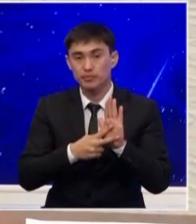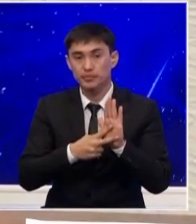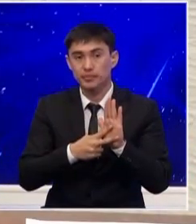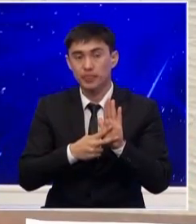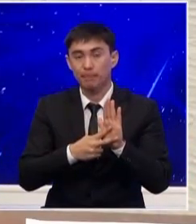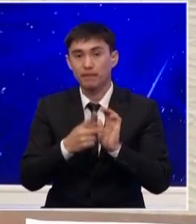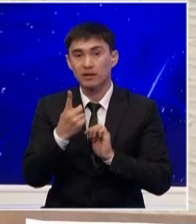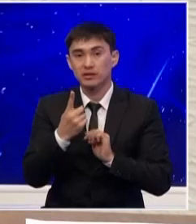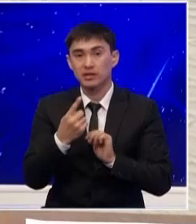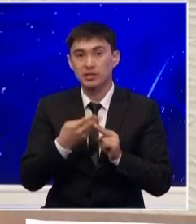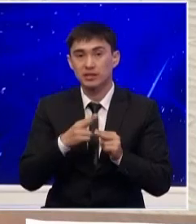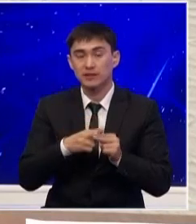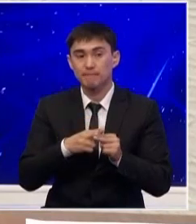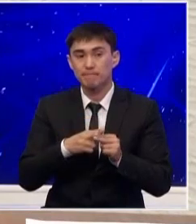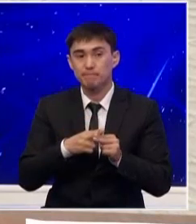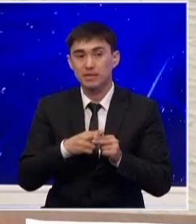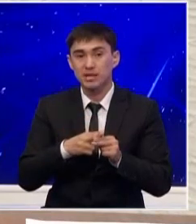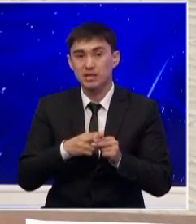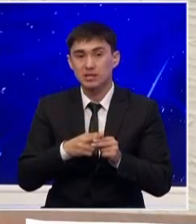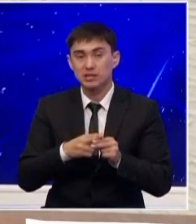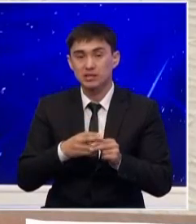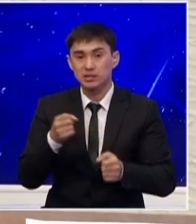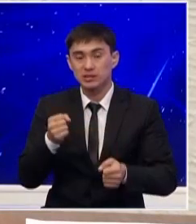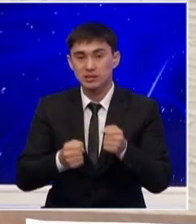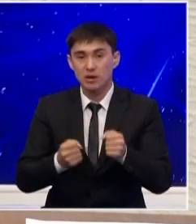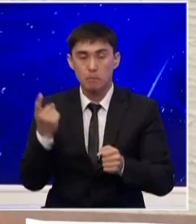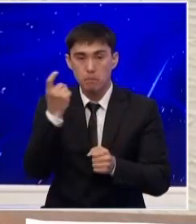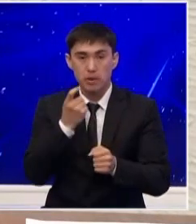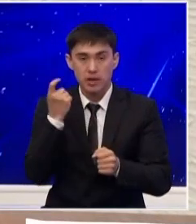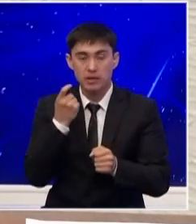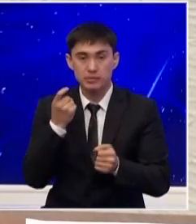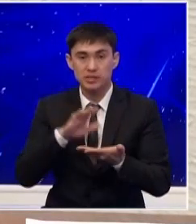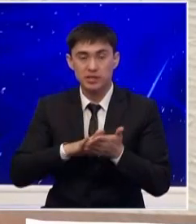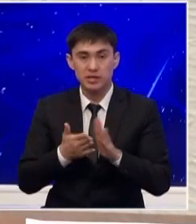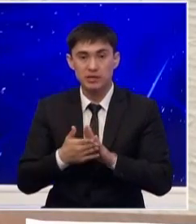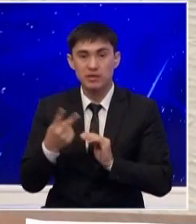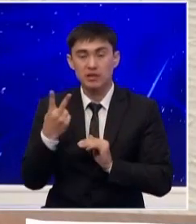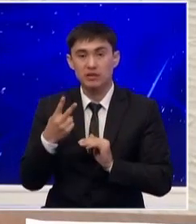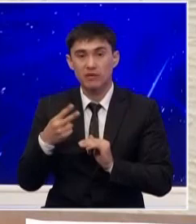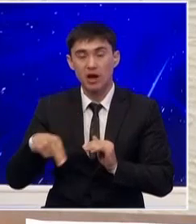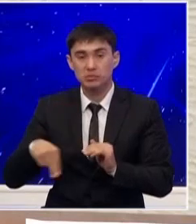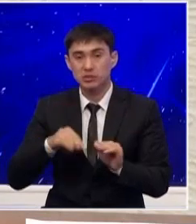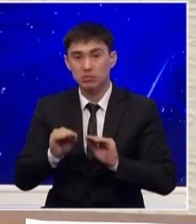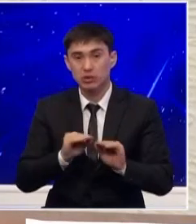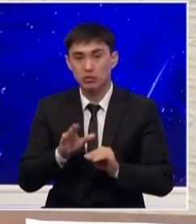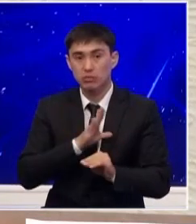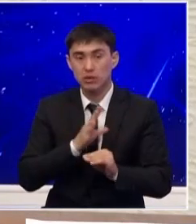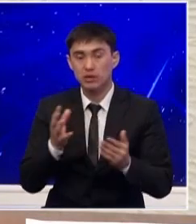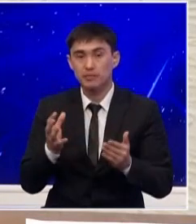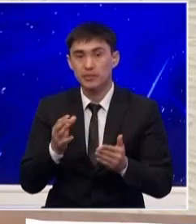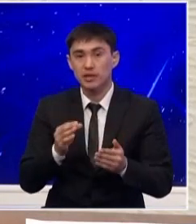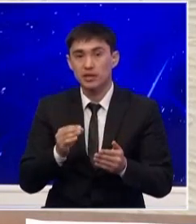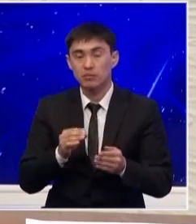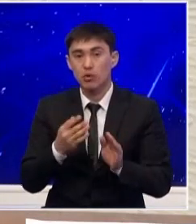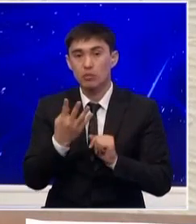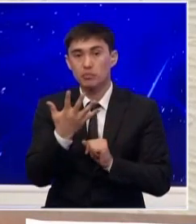608, части 1, то есть езда в состоянии алкогольного опьянения, 2 административных протоколов было выявлено по